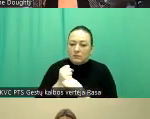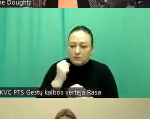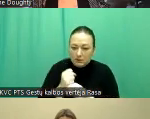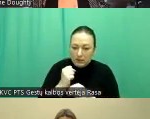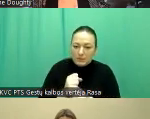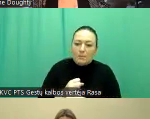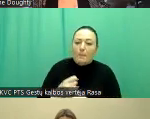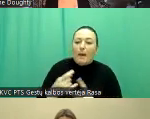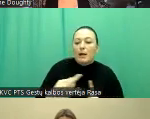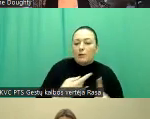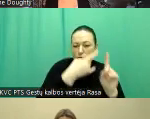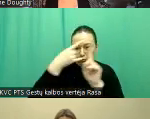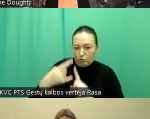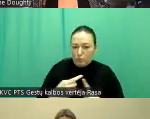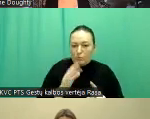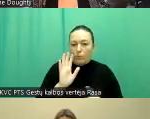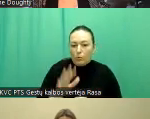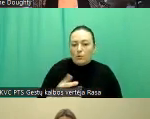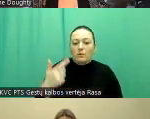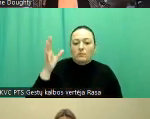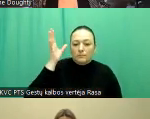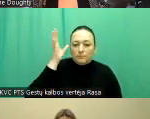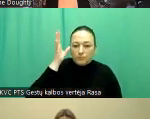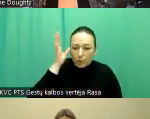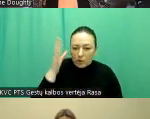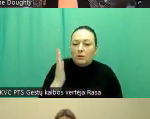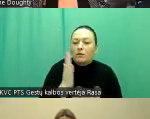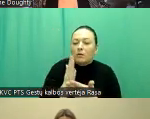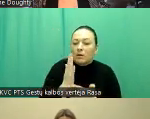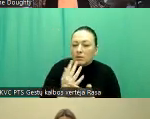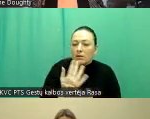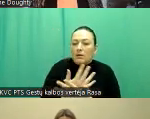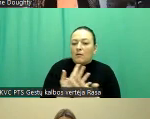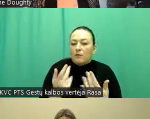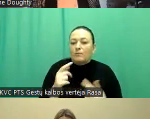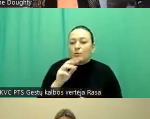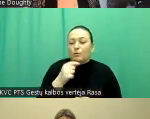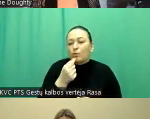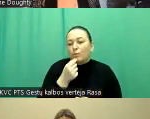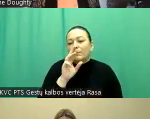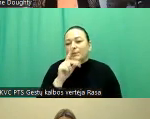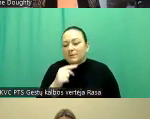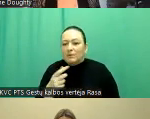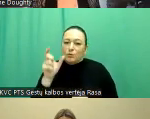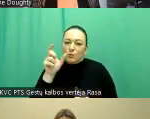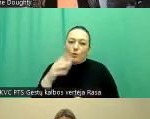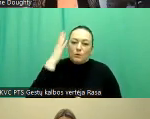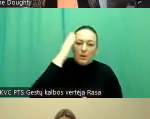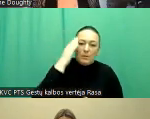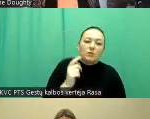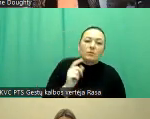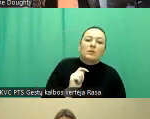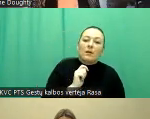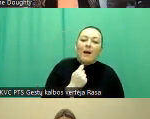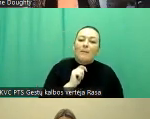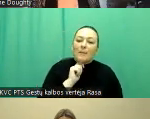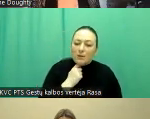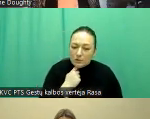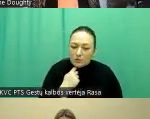Zoom platformą, tai būkite budrus, nes kartais būna įvairių tokių nesklandumų, žmonės pamiršta įsijungti ir panašiai. Ir